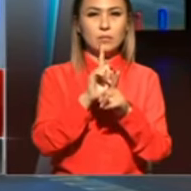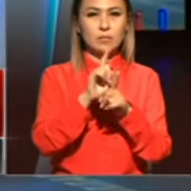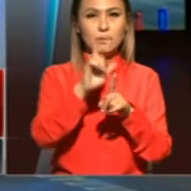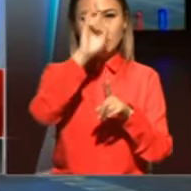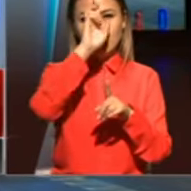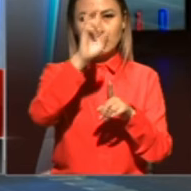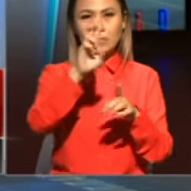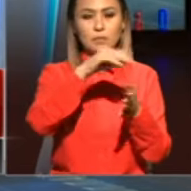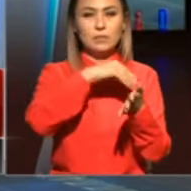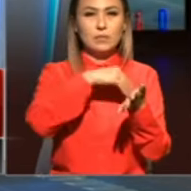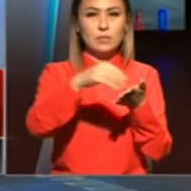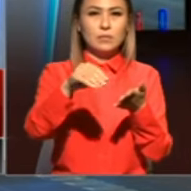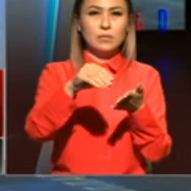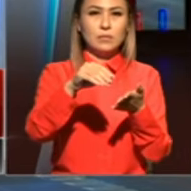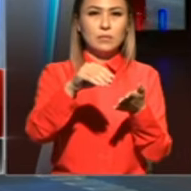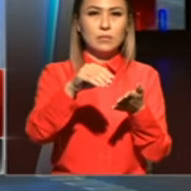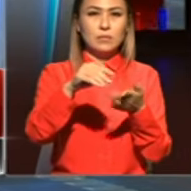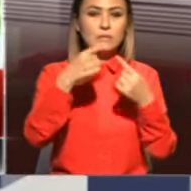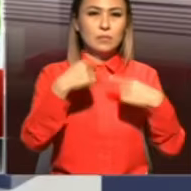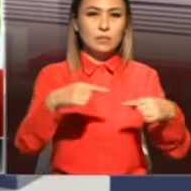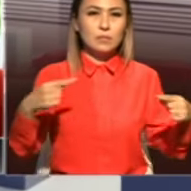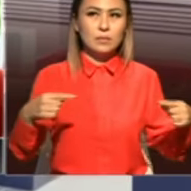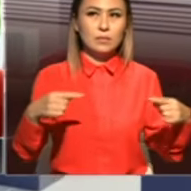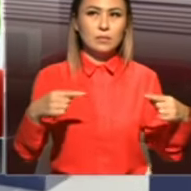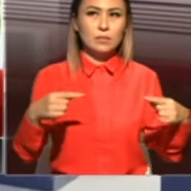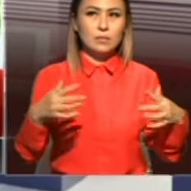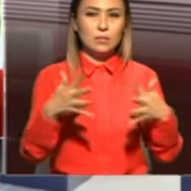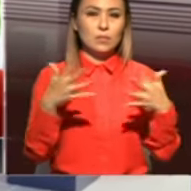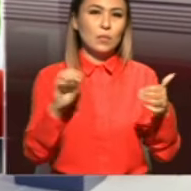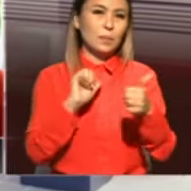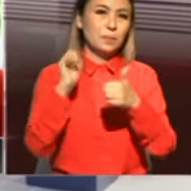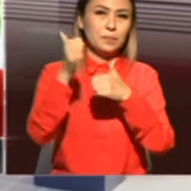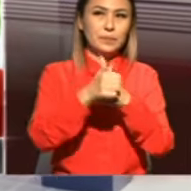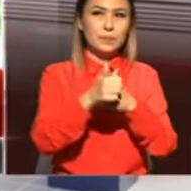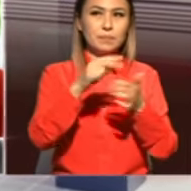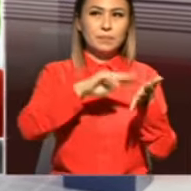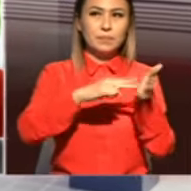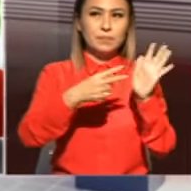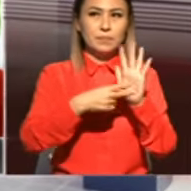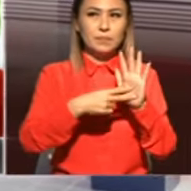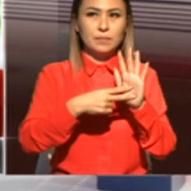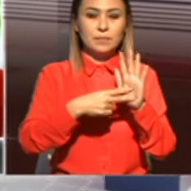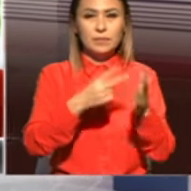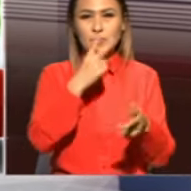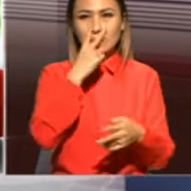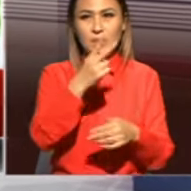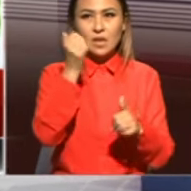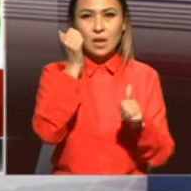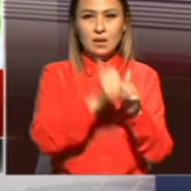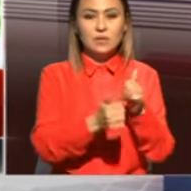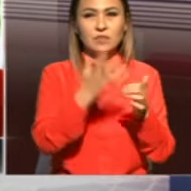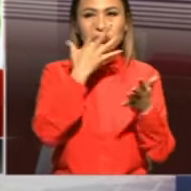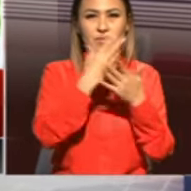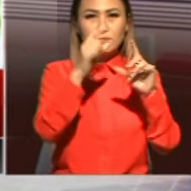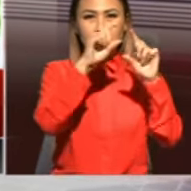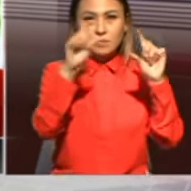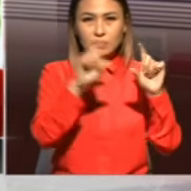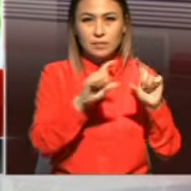ақшасынан спортсмен сатып алу арқылы басқа приоритеттерді қойып кеттік та сол проектті. Қарап отырсаңыздар, әр салада сондай